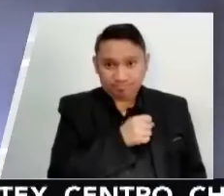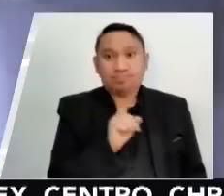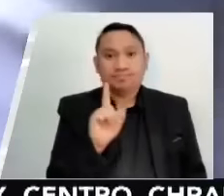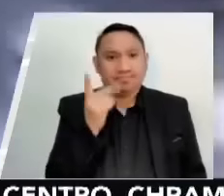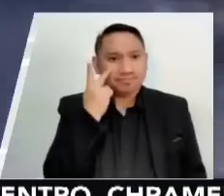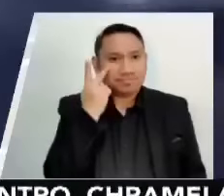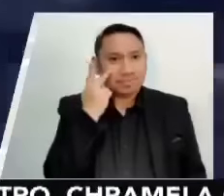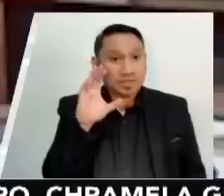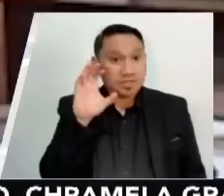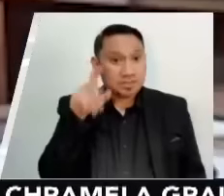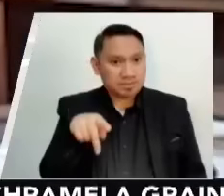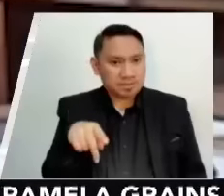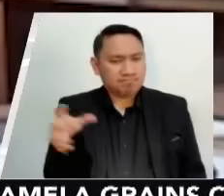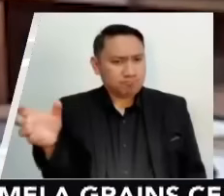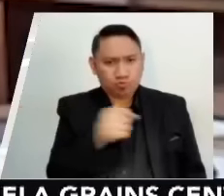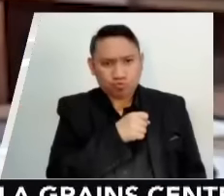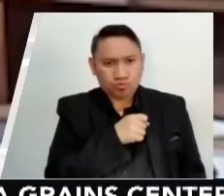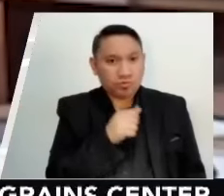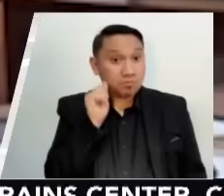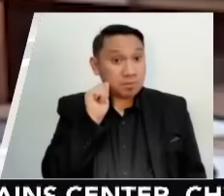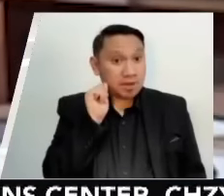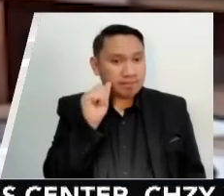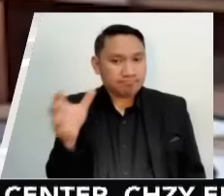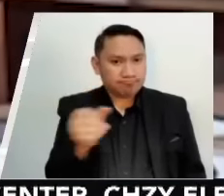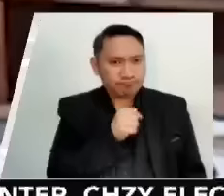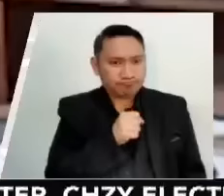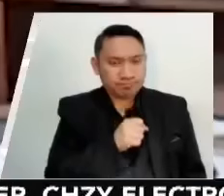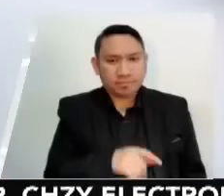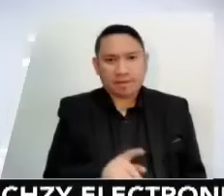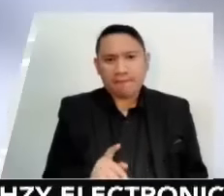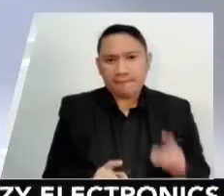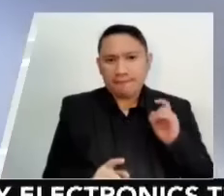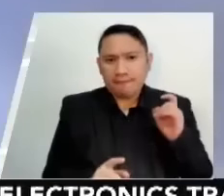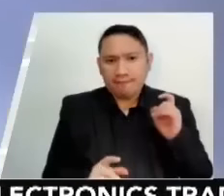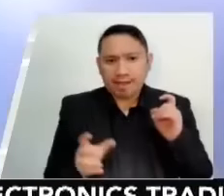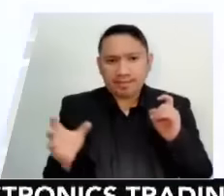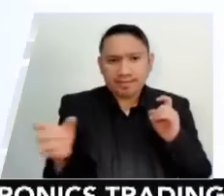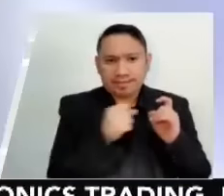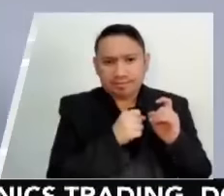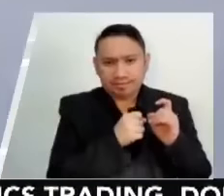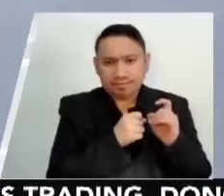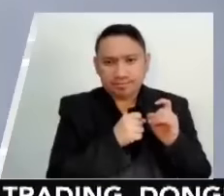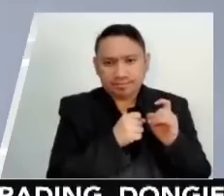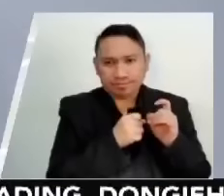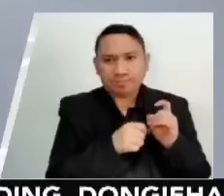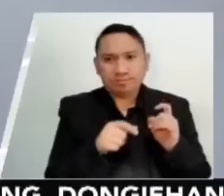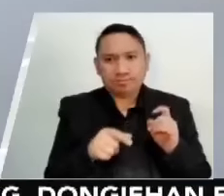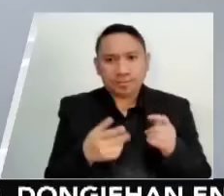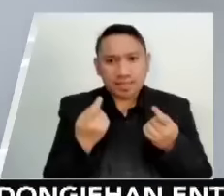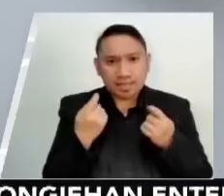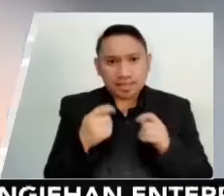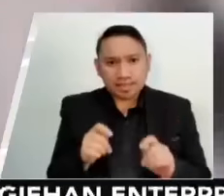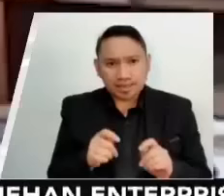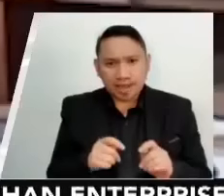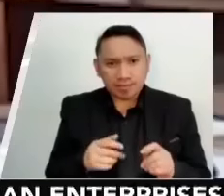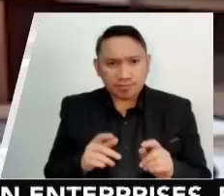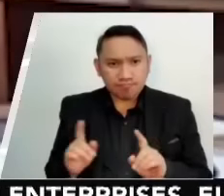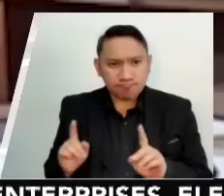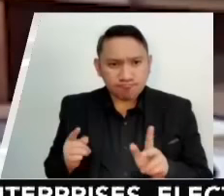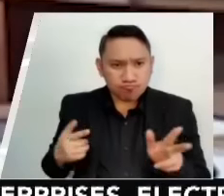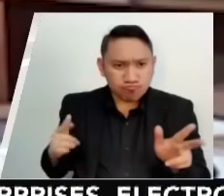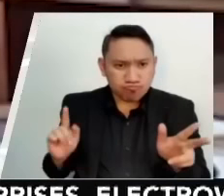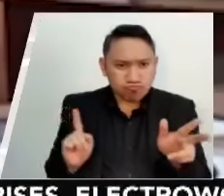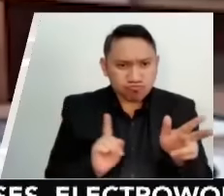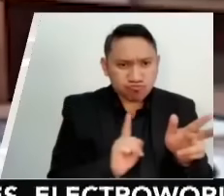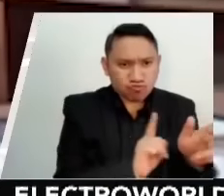ng babaeng biktima. Biglang hinablot ng isang nakasakay sa motorsiklo, tinangkapang habulin to ng kanyang mga kasama, ng isang kasama niya. Kaya